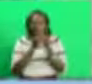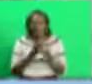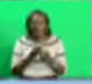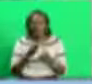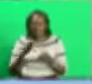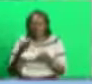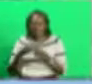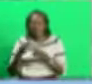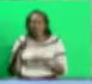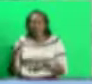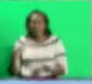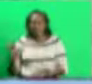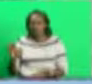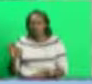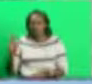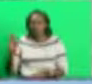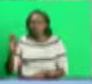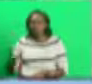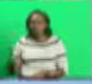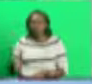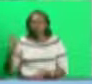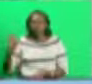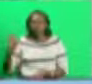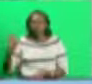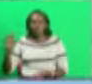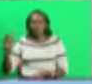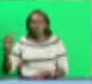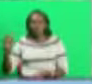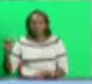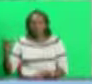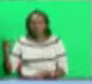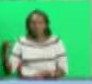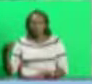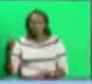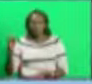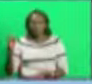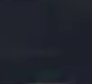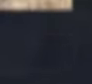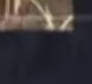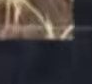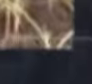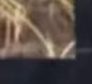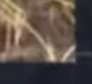makala ya Kazi Yangu, runinga ya MBCI, naitwa Cynthia Gichiri.